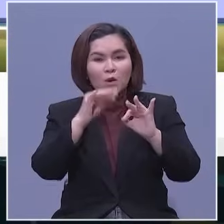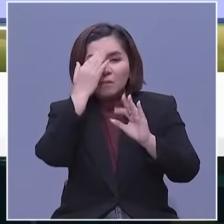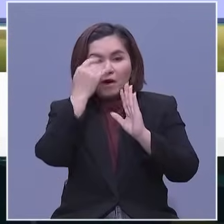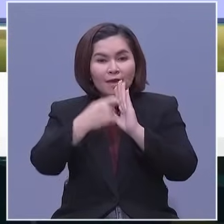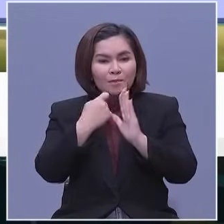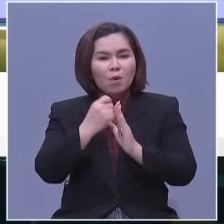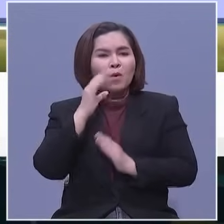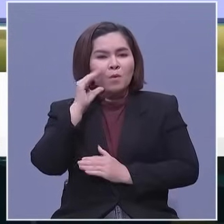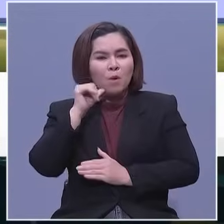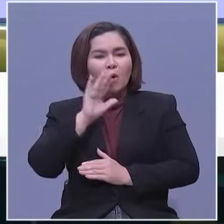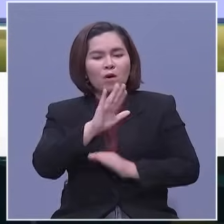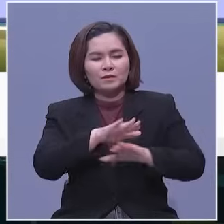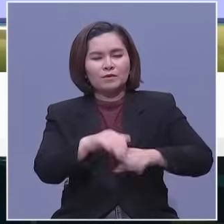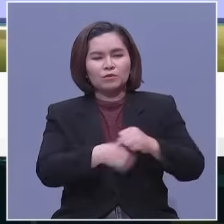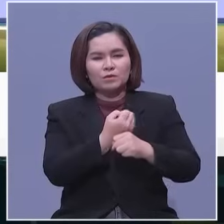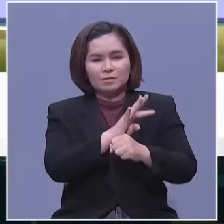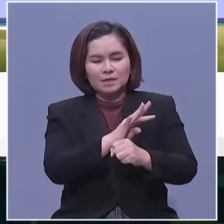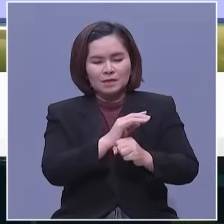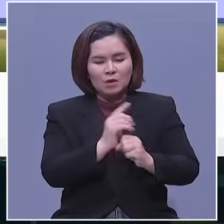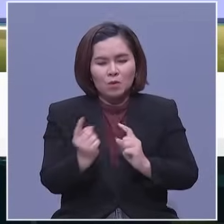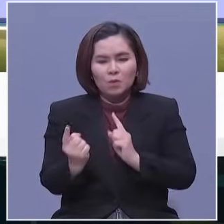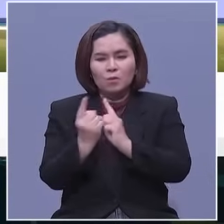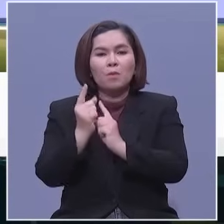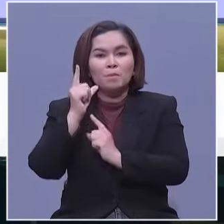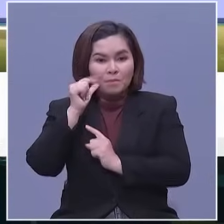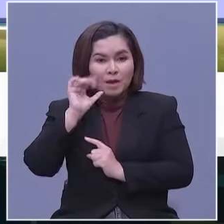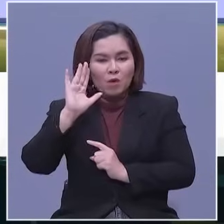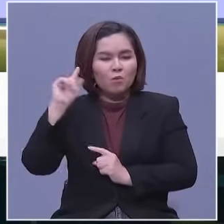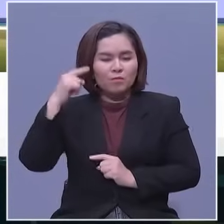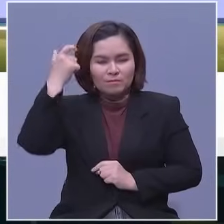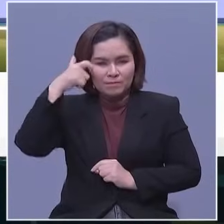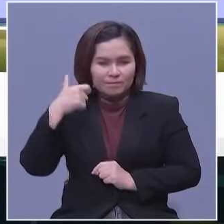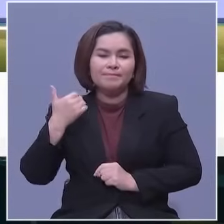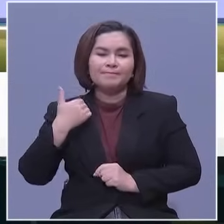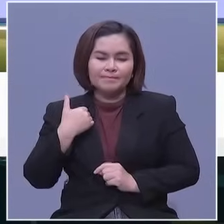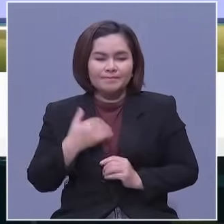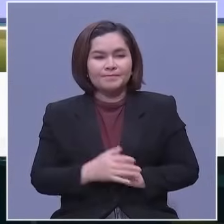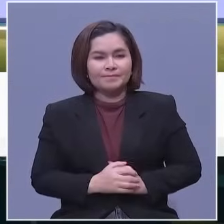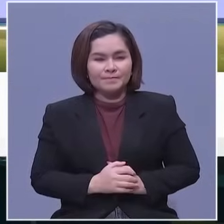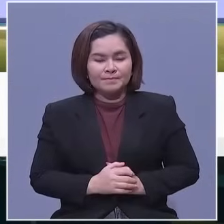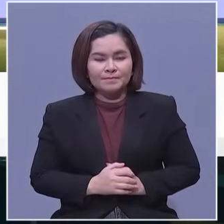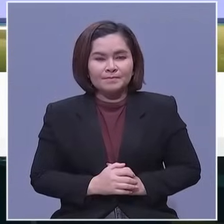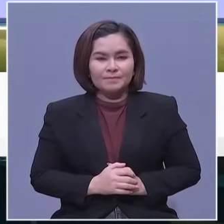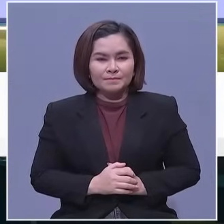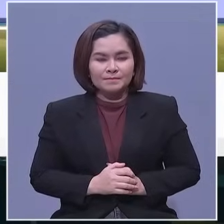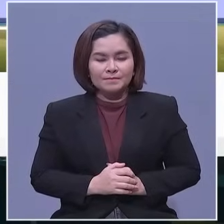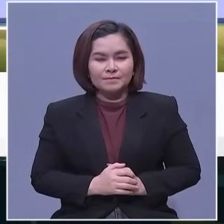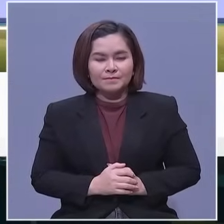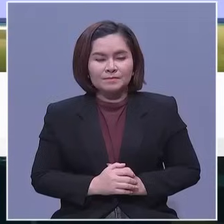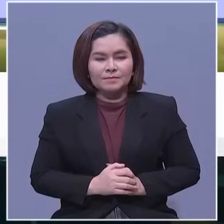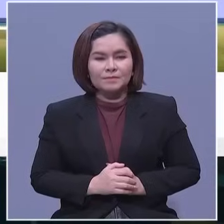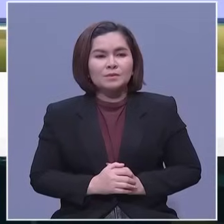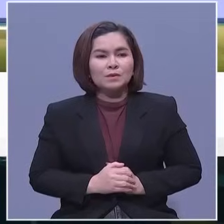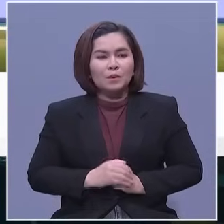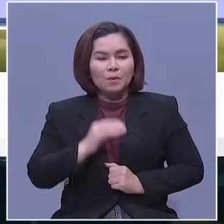างพ่อของผู้ที่ก่อเหตุเองได้มาเจอหน้ากับคุณแม่ซึ่งเป็นครั้งแรกด้วยนะคะคือทางคุณพ่อของเด็กวั